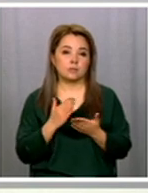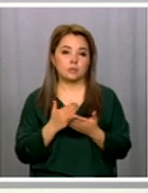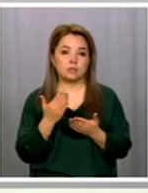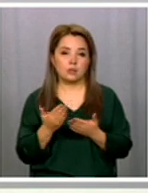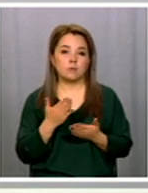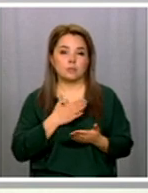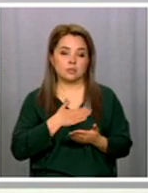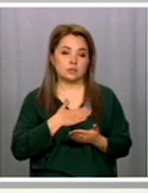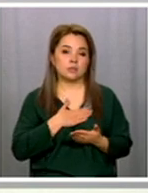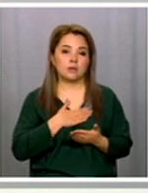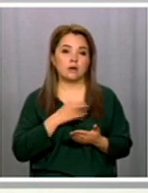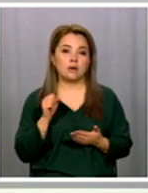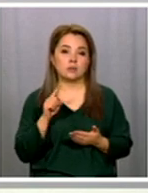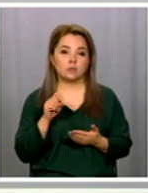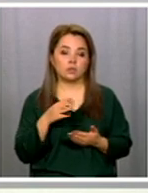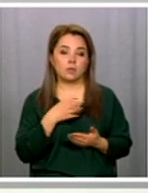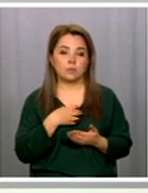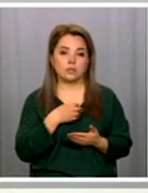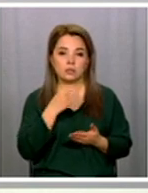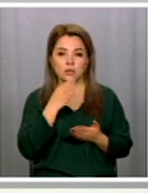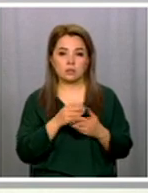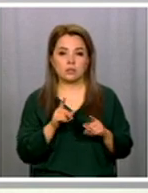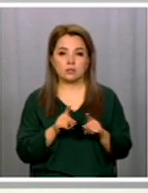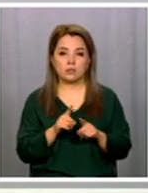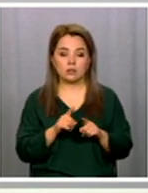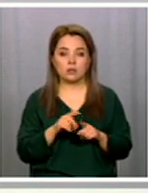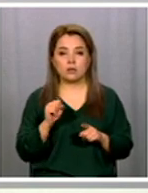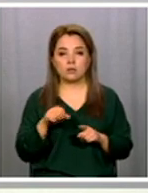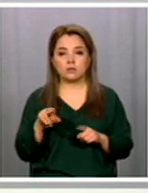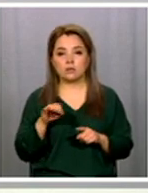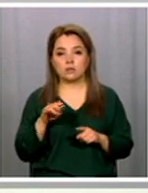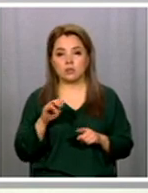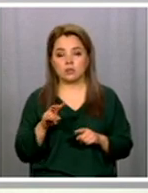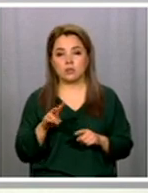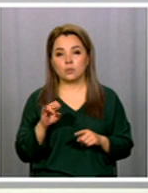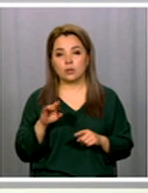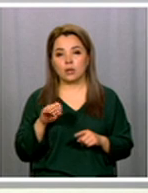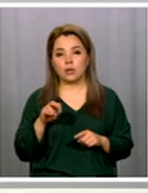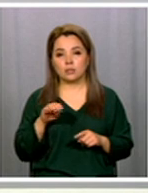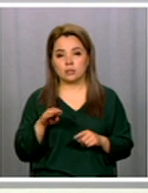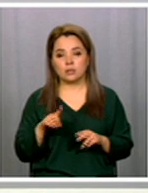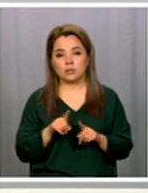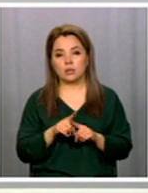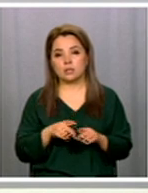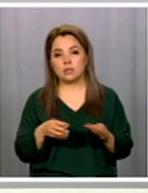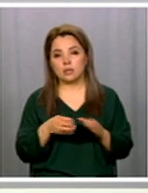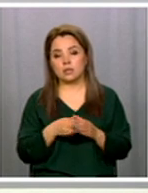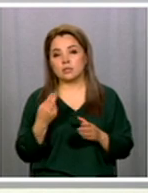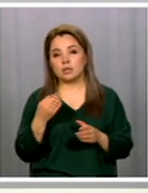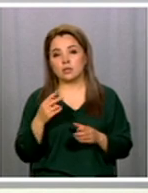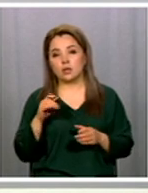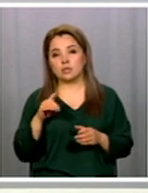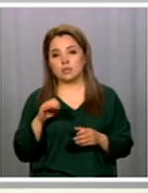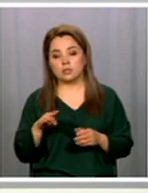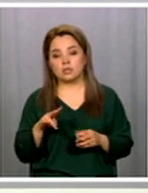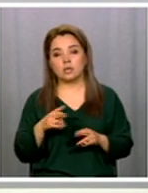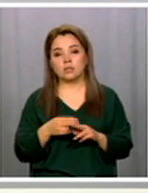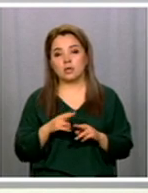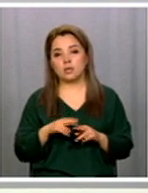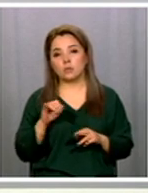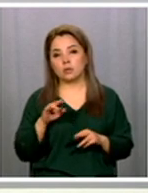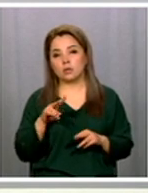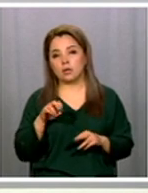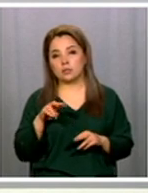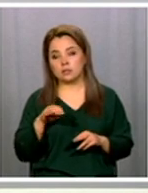біз азотты негіздердің, яғни адениндік нуклеотидтерді, цитозиндік